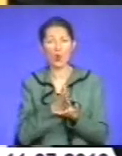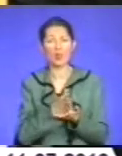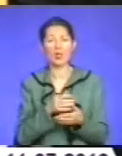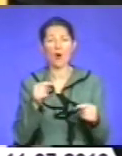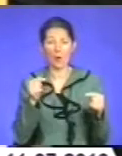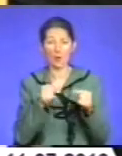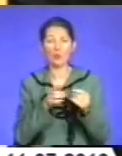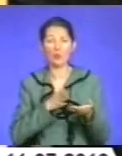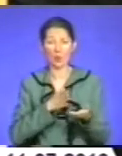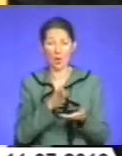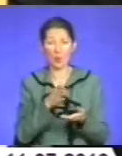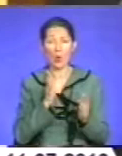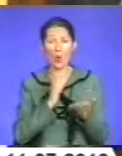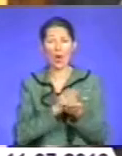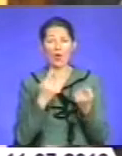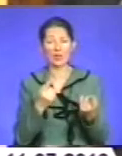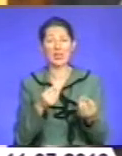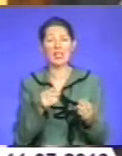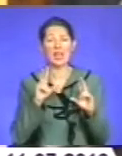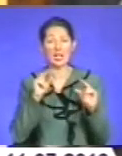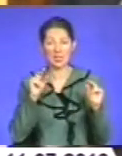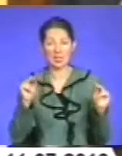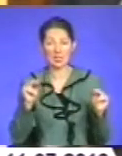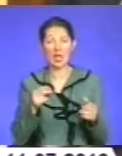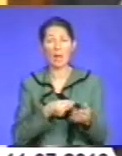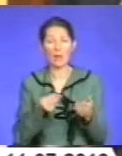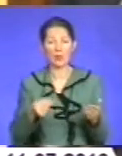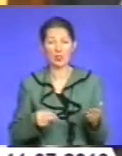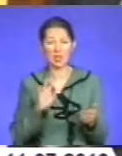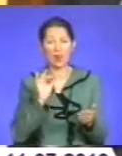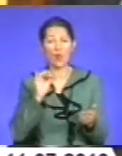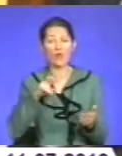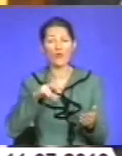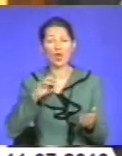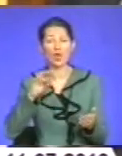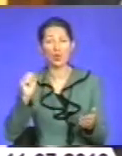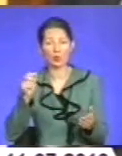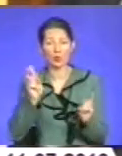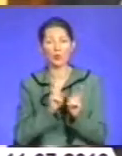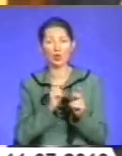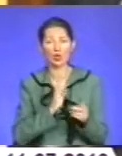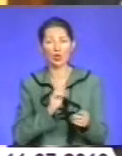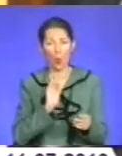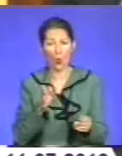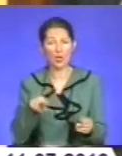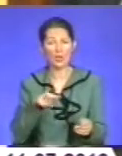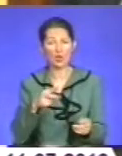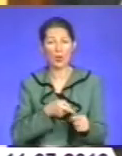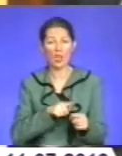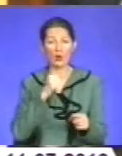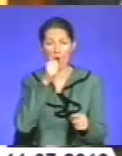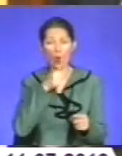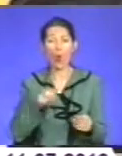великі шанси на підписання на Вільнюському саміті Східного партнерства, що має відбутися у листопаді цього року, угоди про